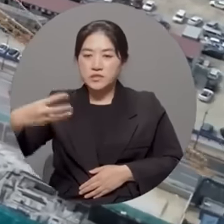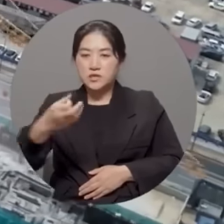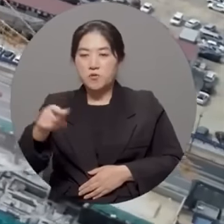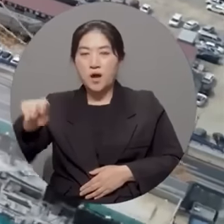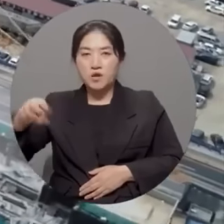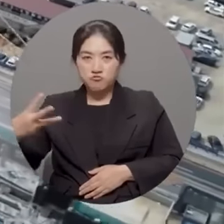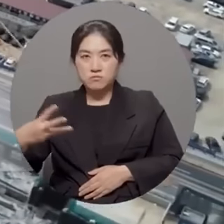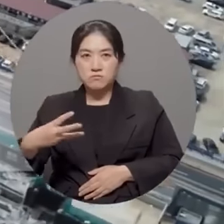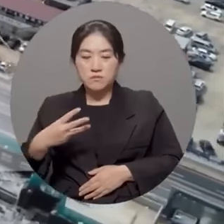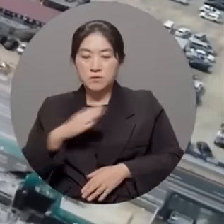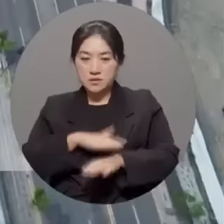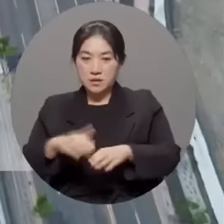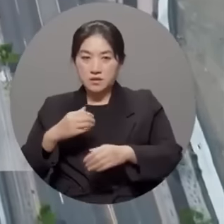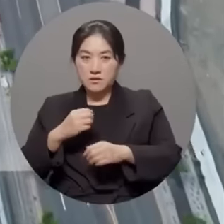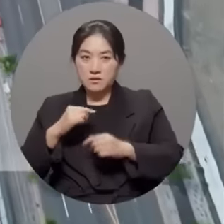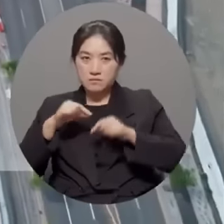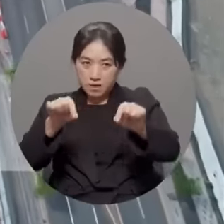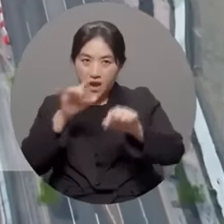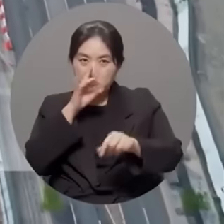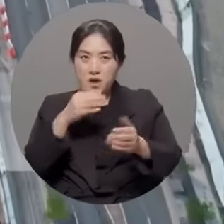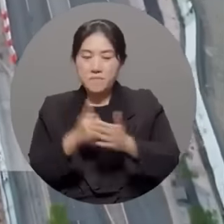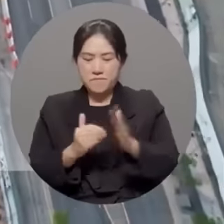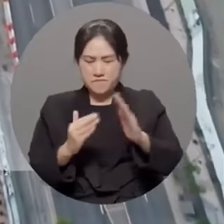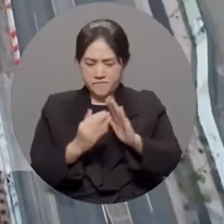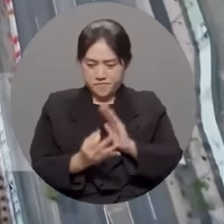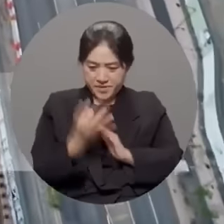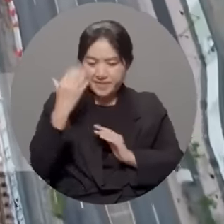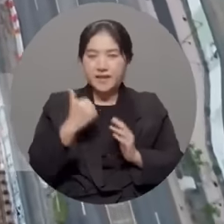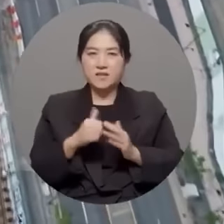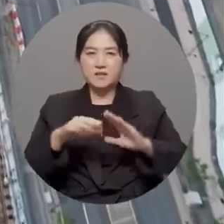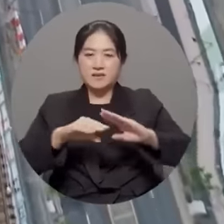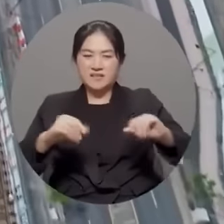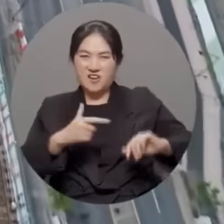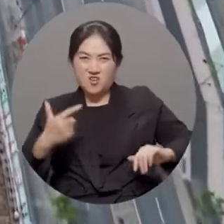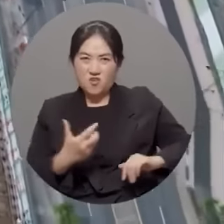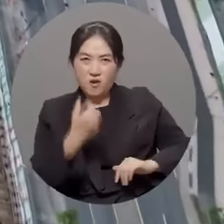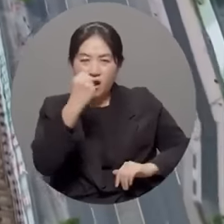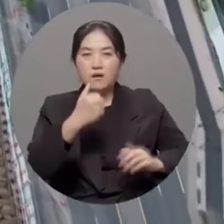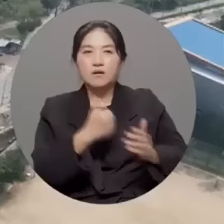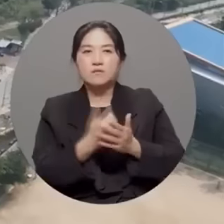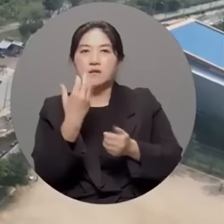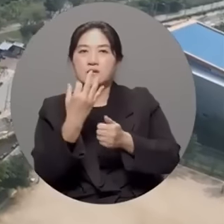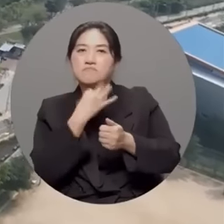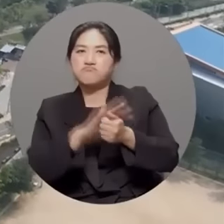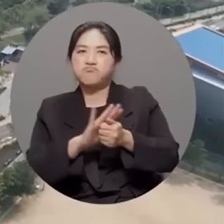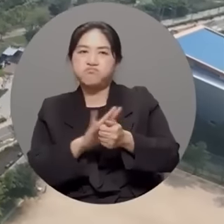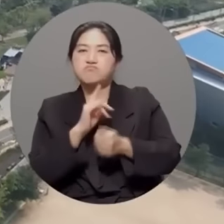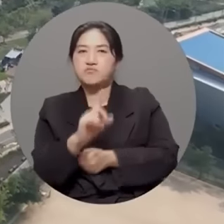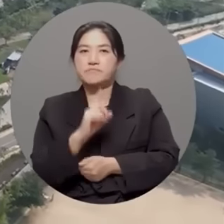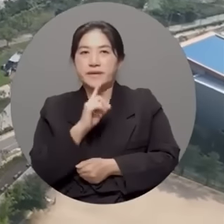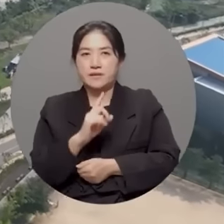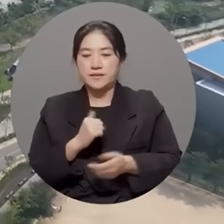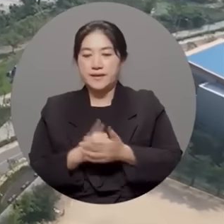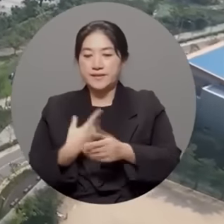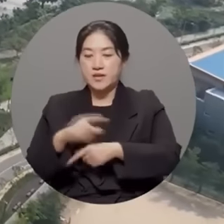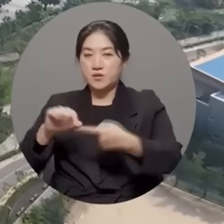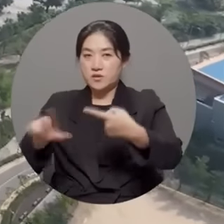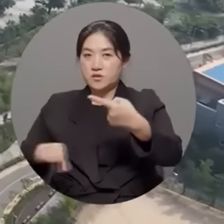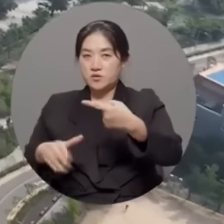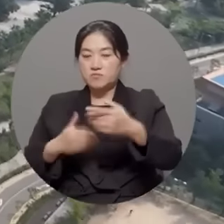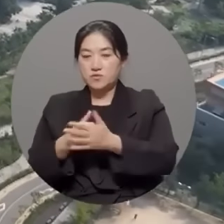않을수록 고이 대토지 소유자에게 혜택이 집중된다는 비판도 나옵니다 정부는 일단 내년 1월부터